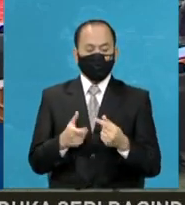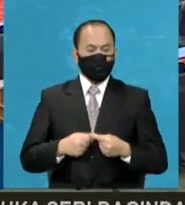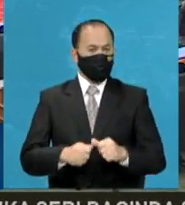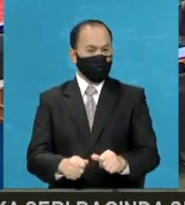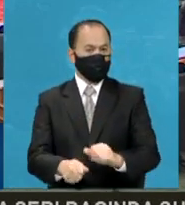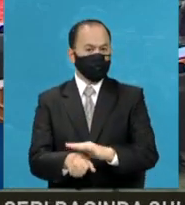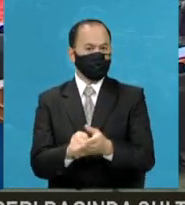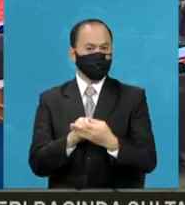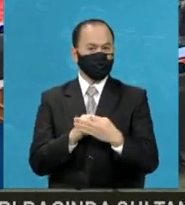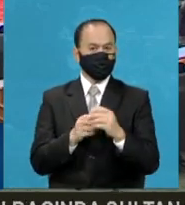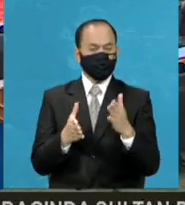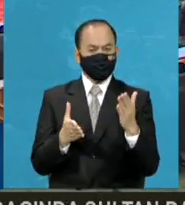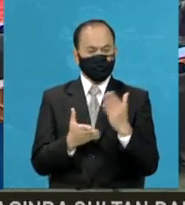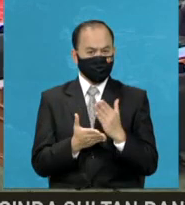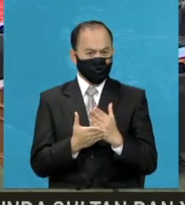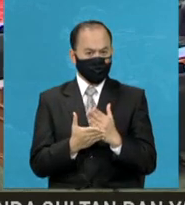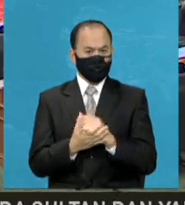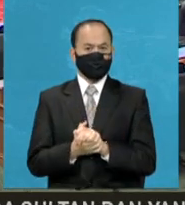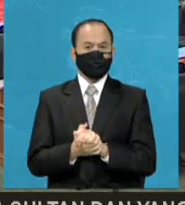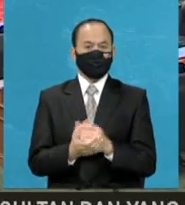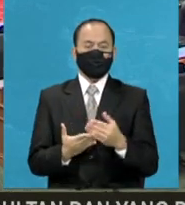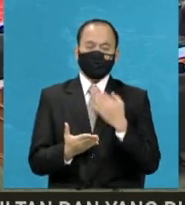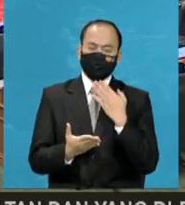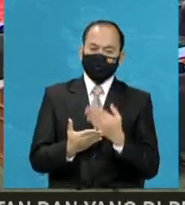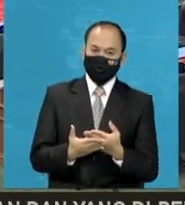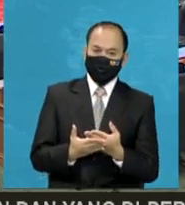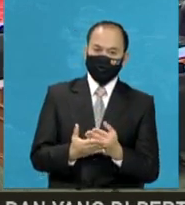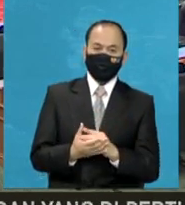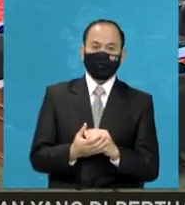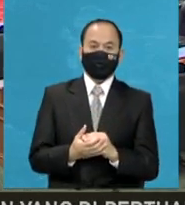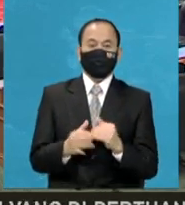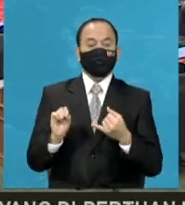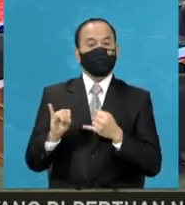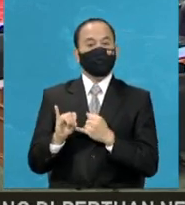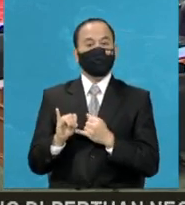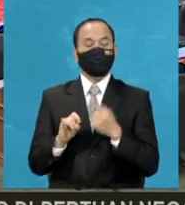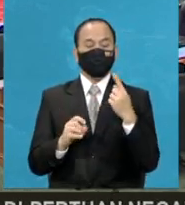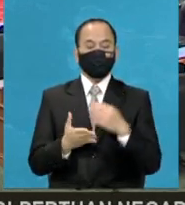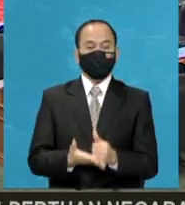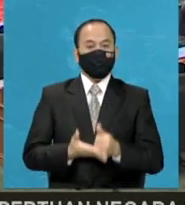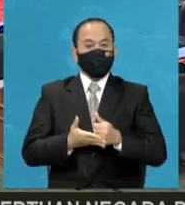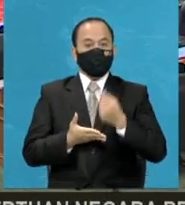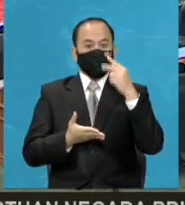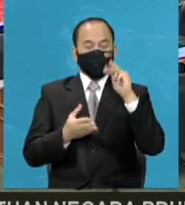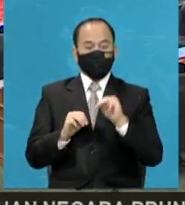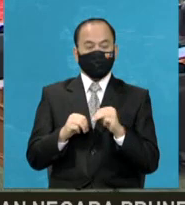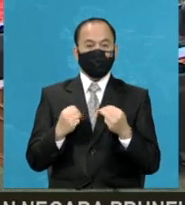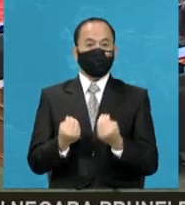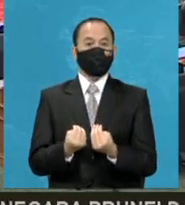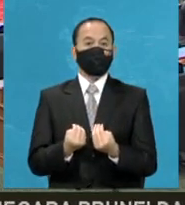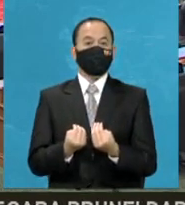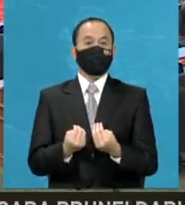adalah sangat dihargai Apa yang diharapkan inisiatif ini akan dapat membantu mereka untuk menjadi marketable mengaji